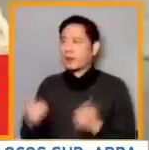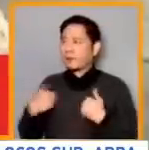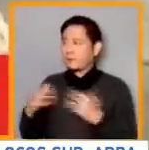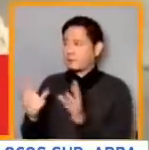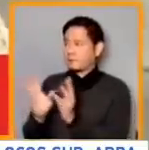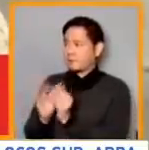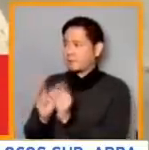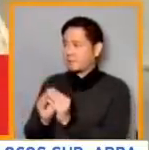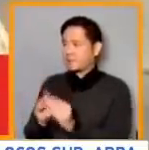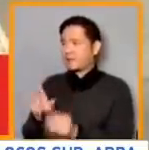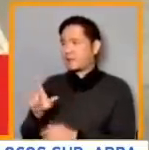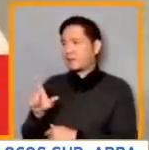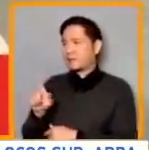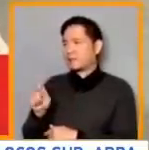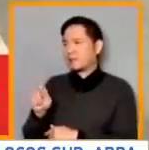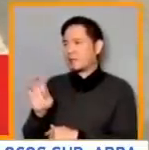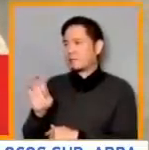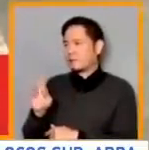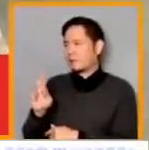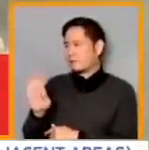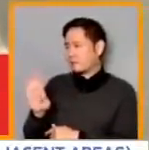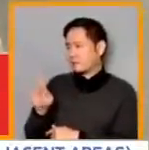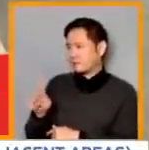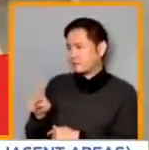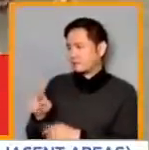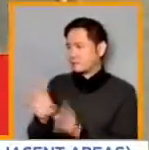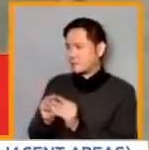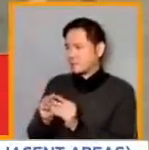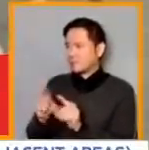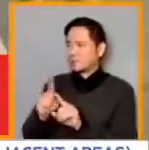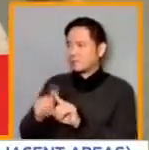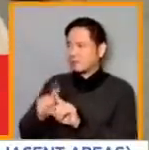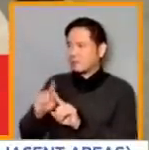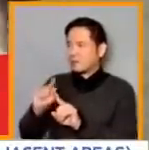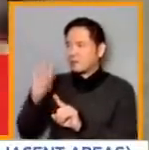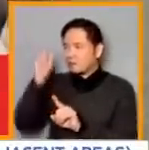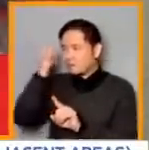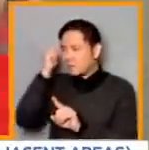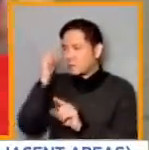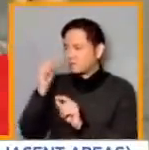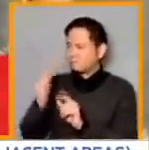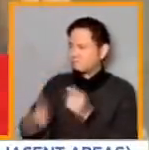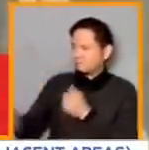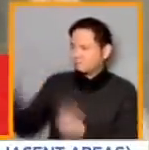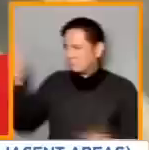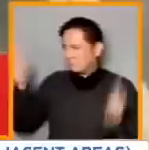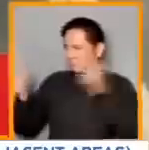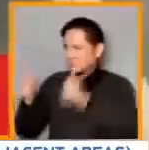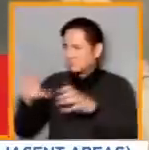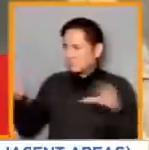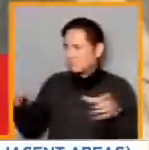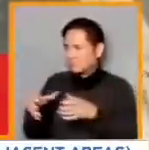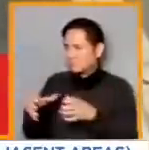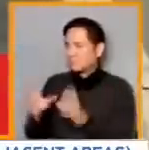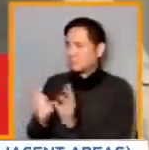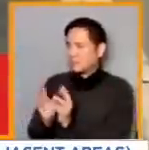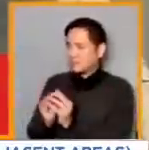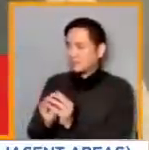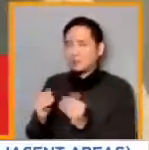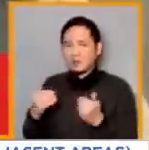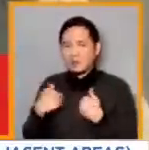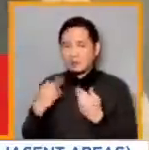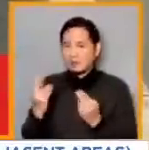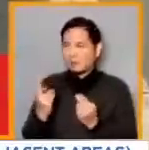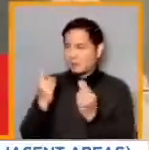LTFRB at mga ibang government agencies na mayroon silang rekomendasyon para ibalik